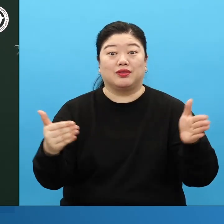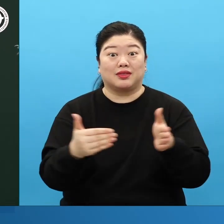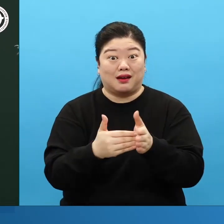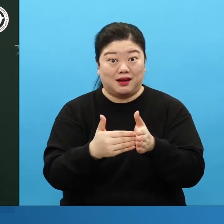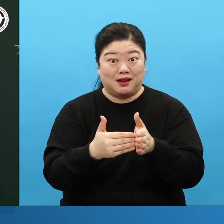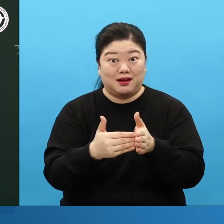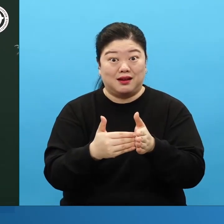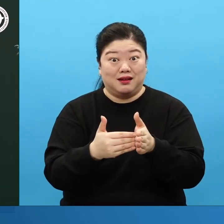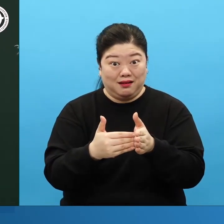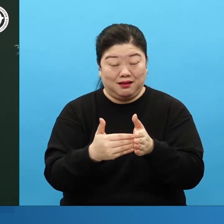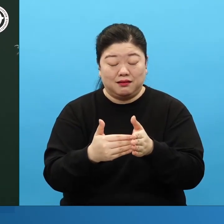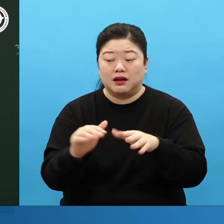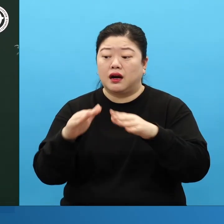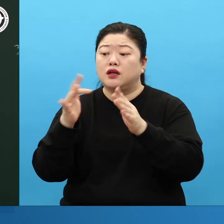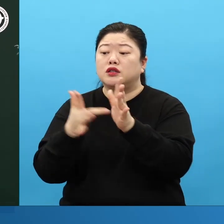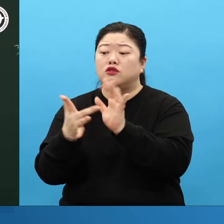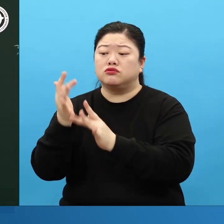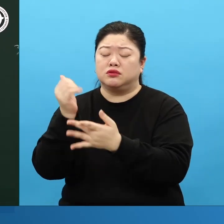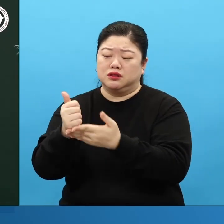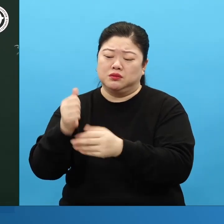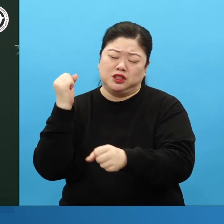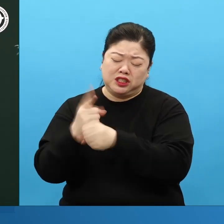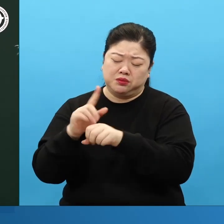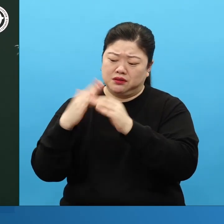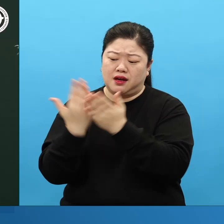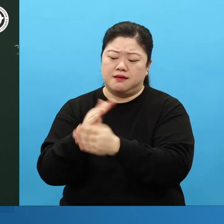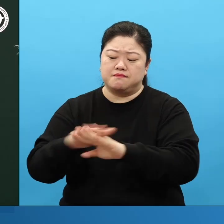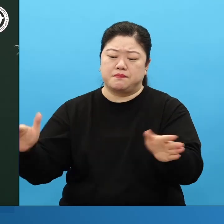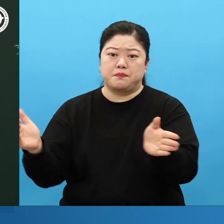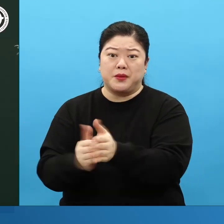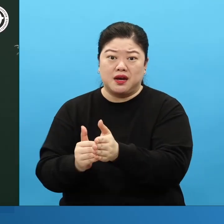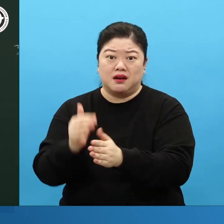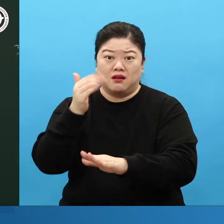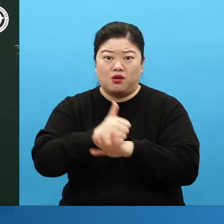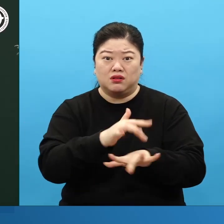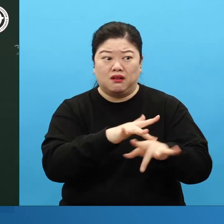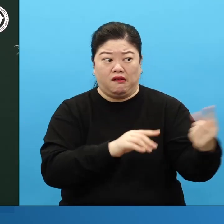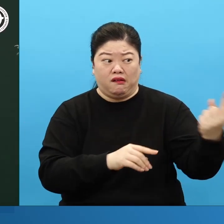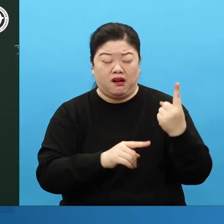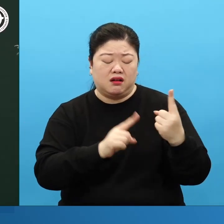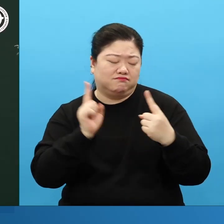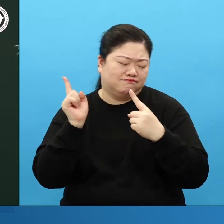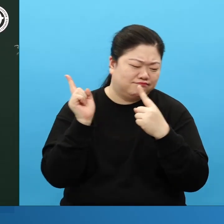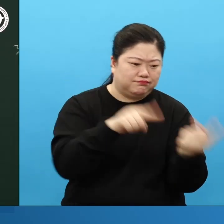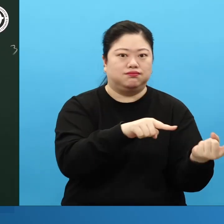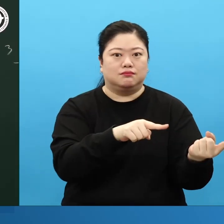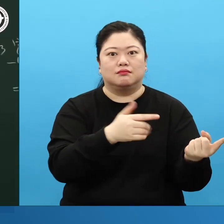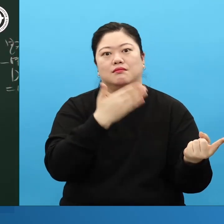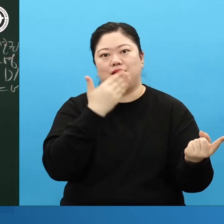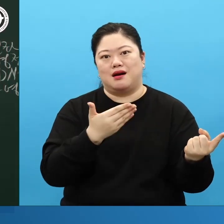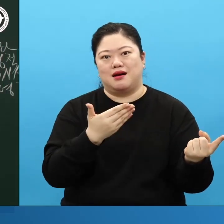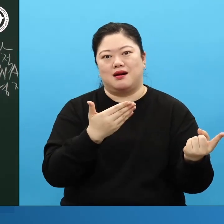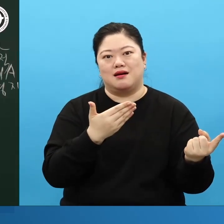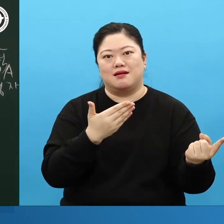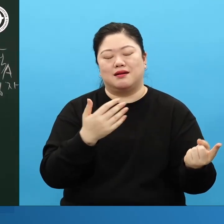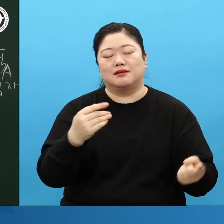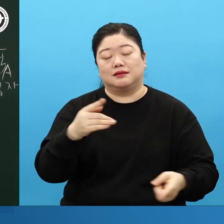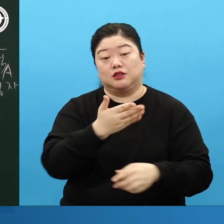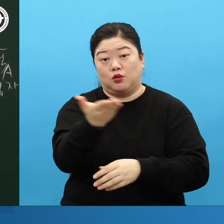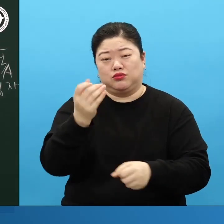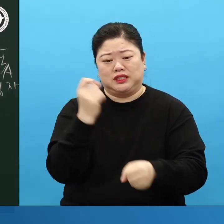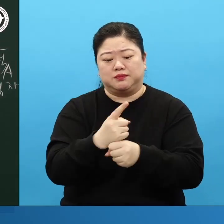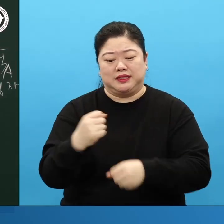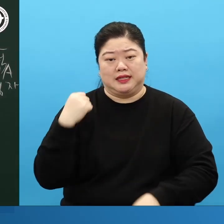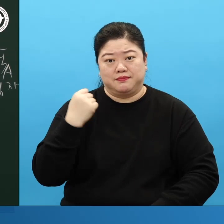세상 흑암 이기도록 만드는 겁니다. Cristo ya lo consumó todo y vemos que desde lo alto hace descender el poder para vencer las fuerzas de la oscuridad. 예, 이거를